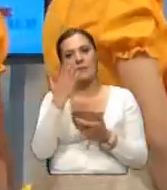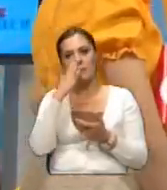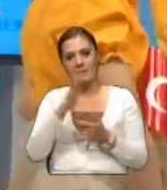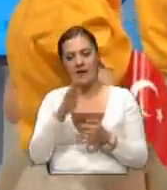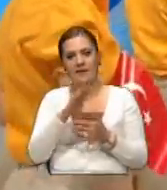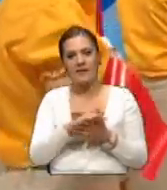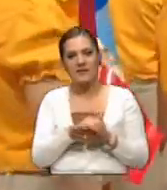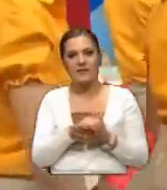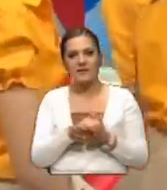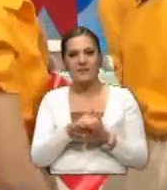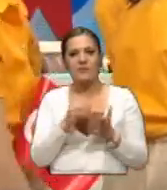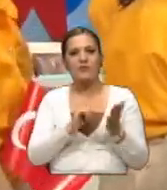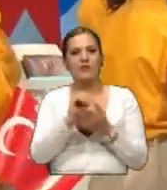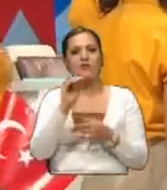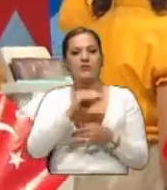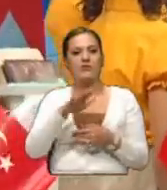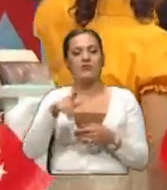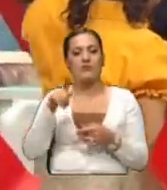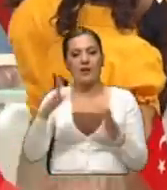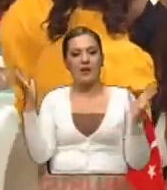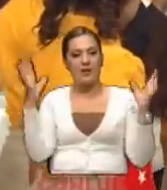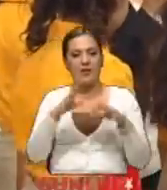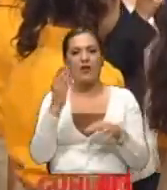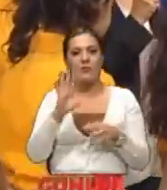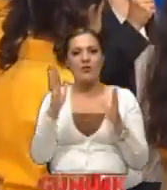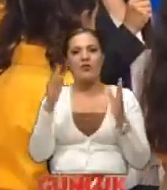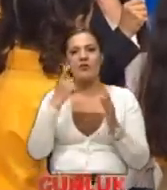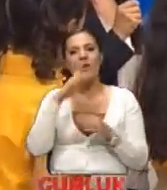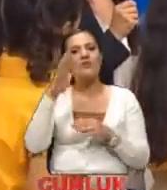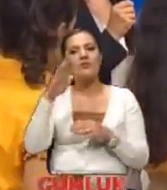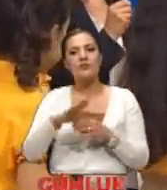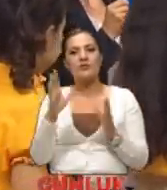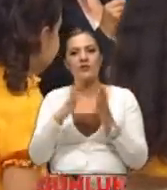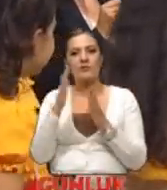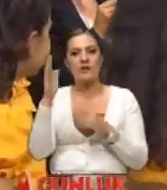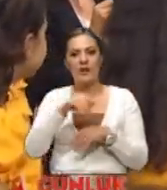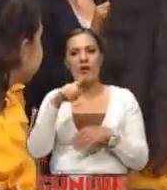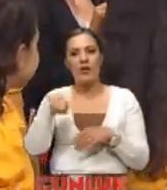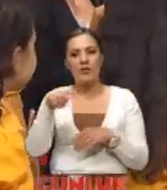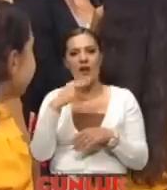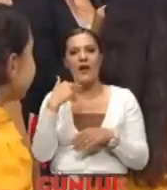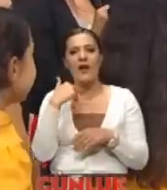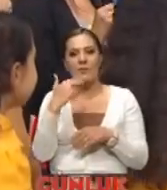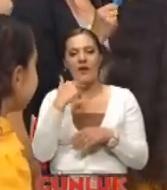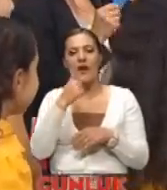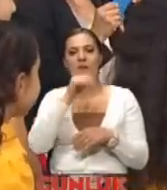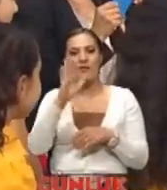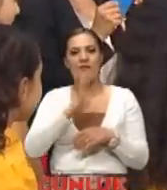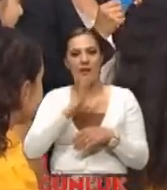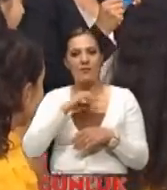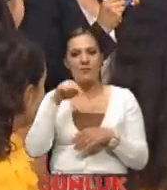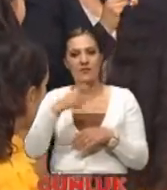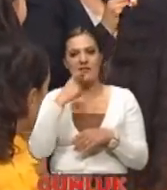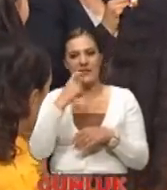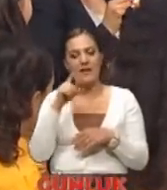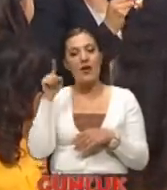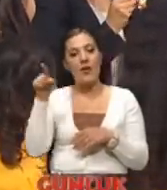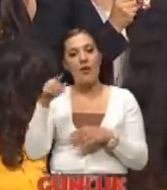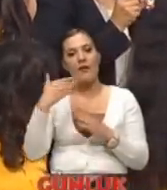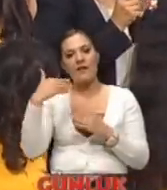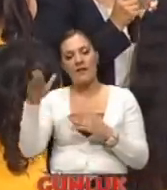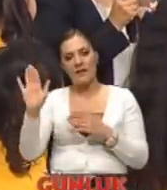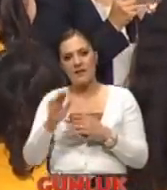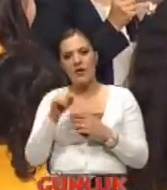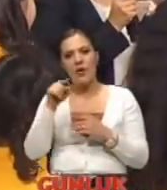bekleriz. Bütün çocuklarımızı buraya alamadık. Küçük grubumuz geldi. Onların ablaları, abileri var. Bu sene onları emekli